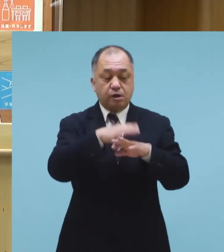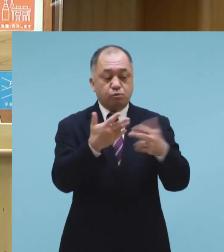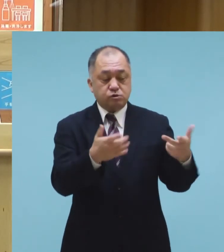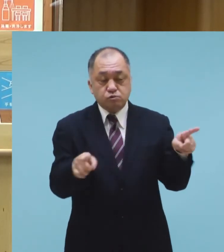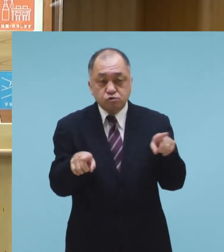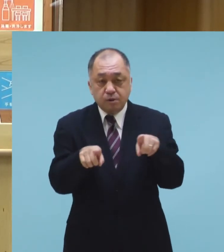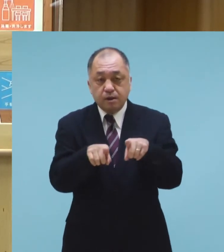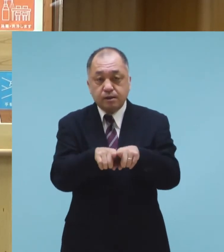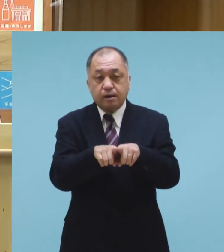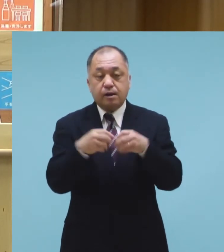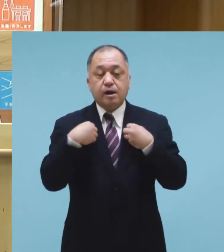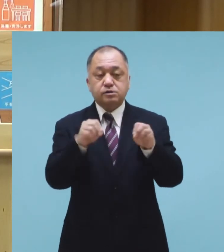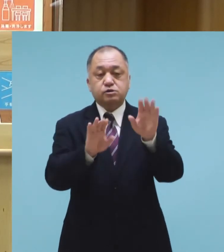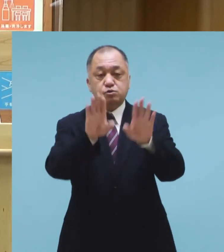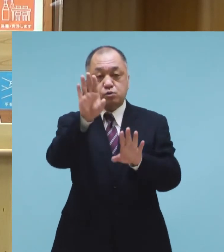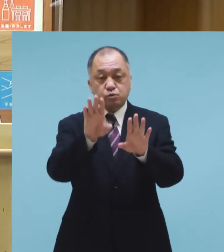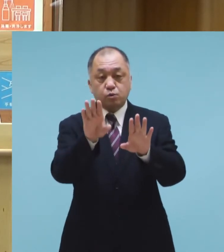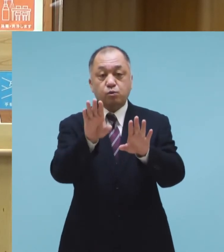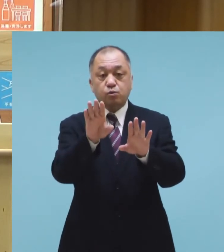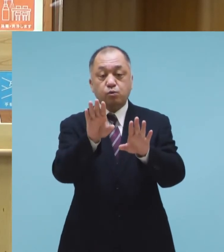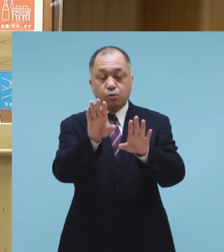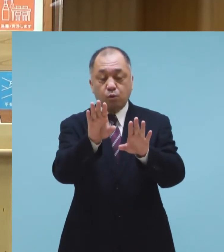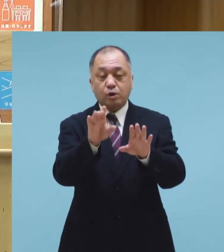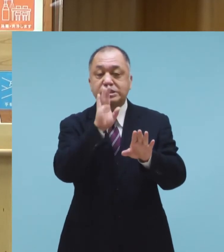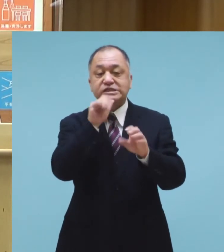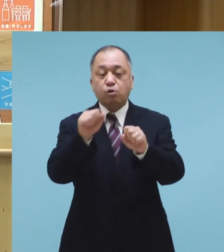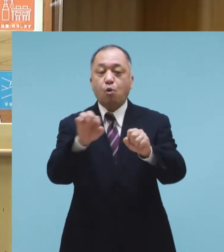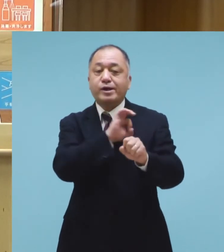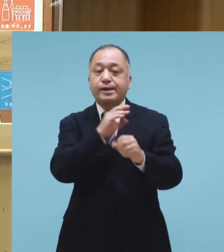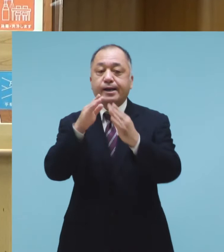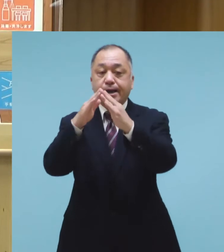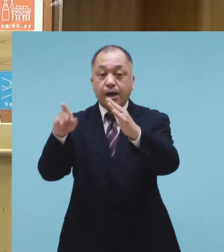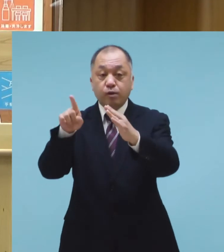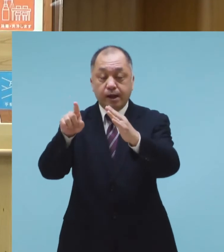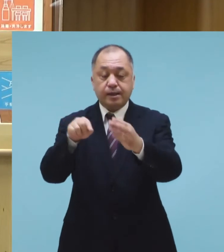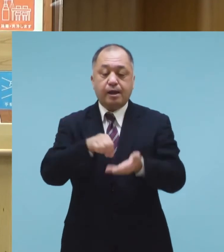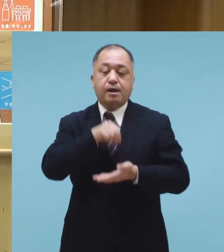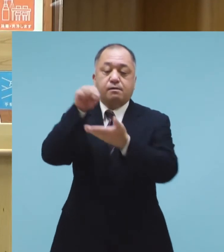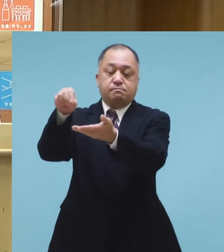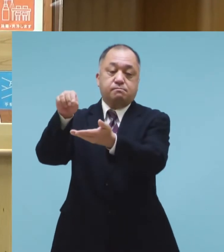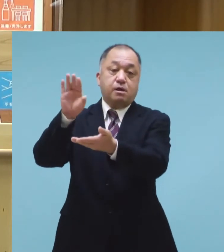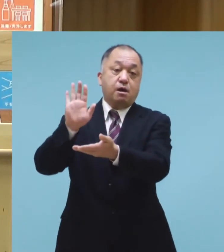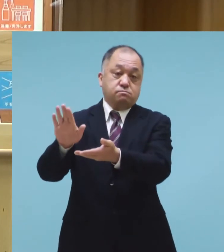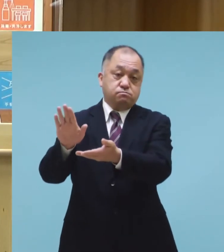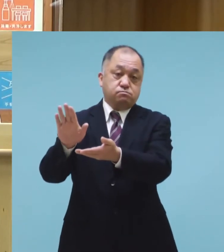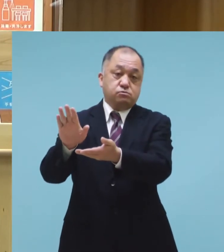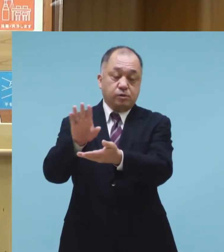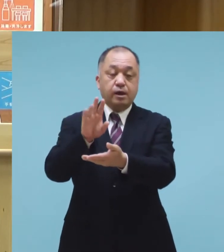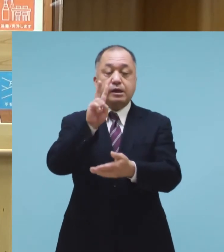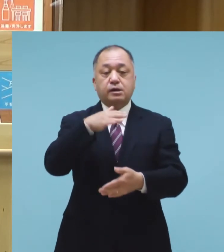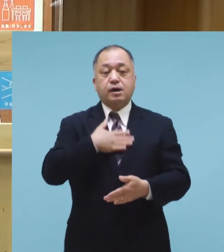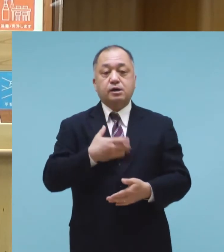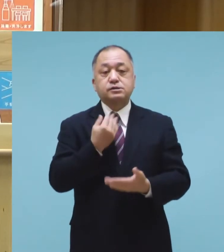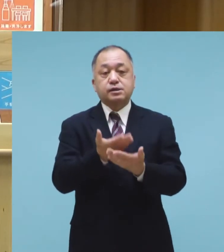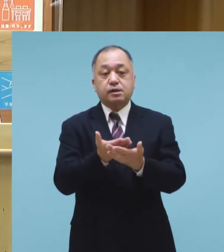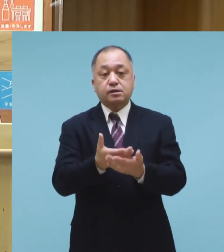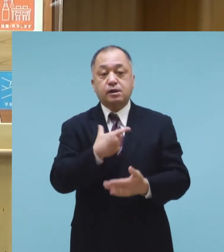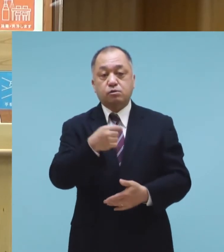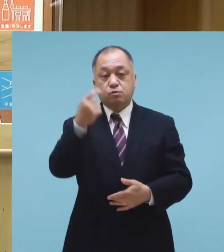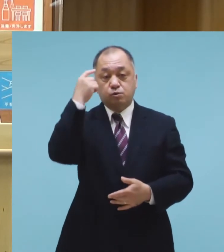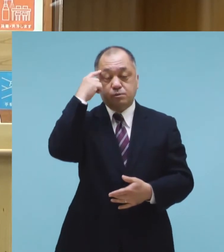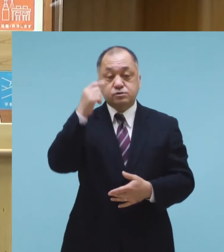踏まえた中で、その実行委員会の中でお話をして、今の現在の状況になっているということにはご理解いただきたいというふうに思います